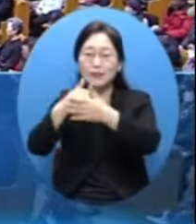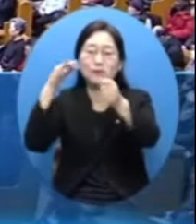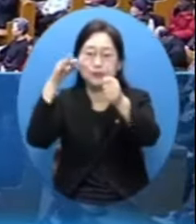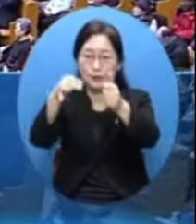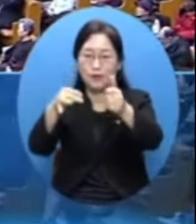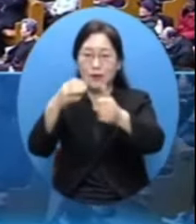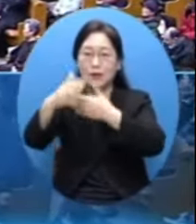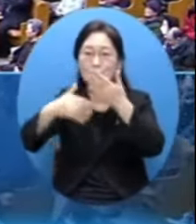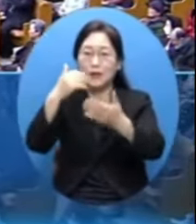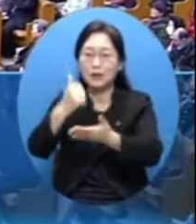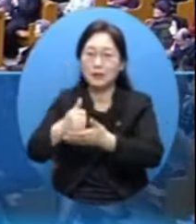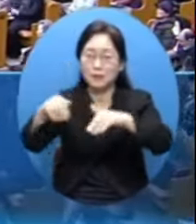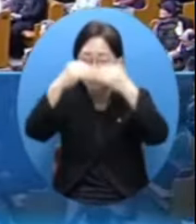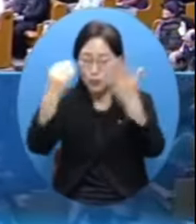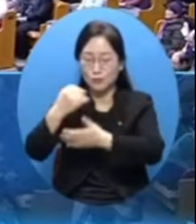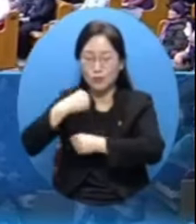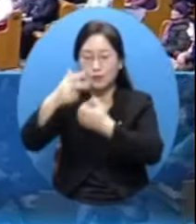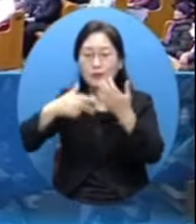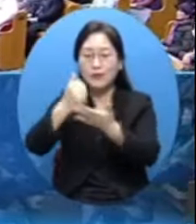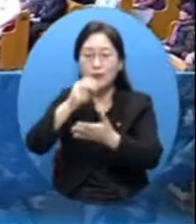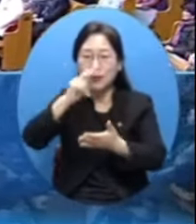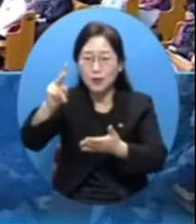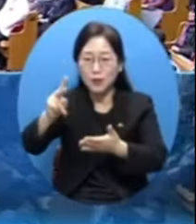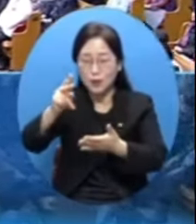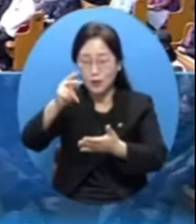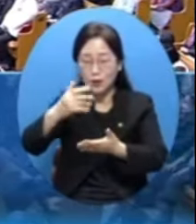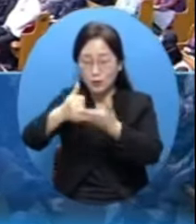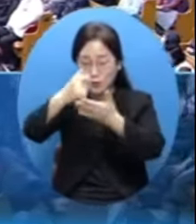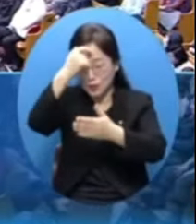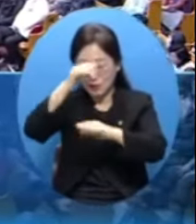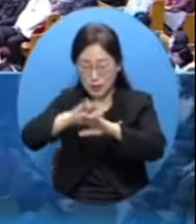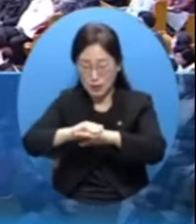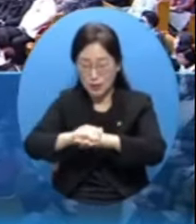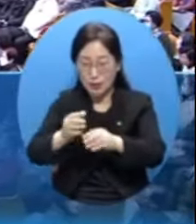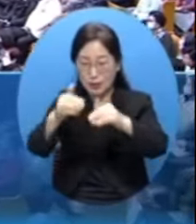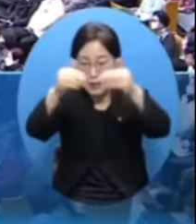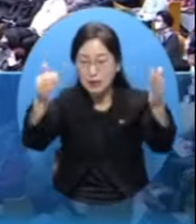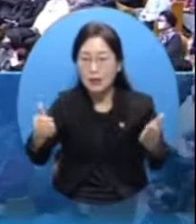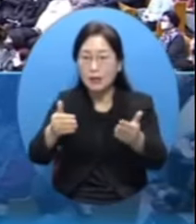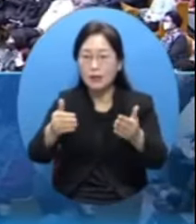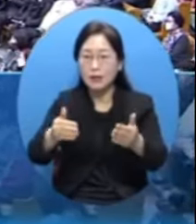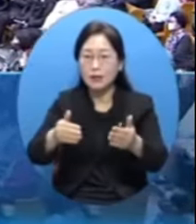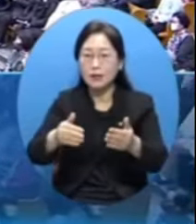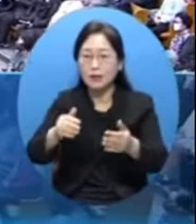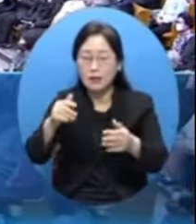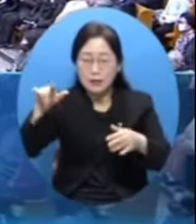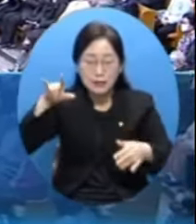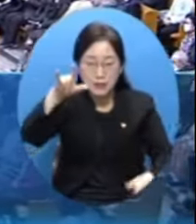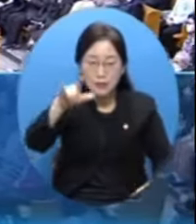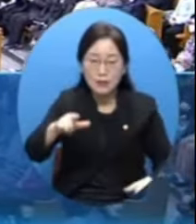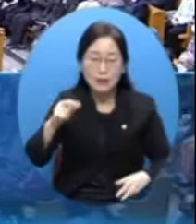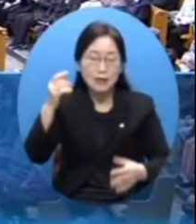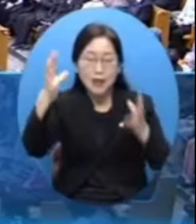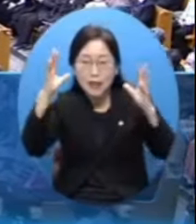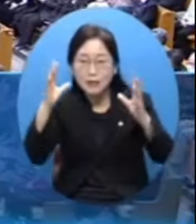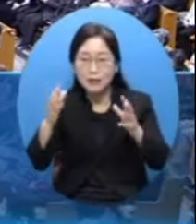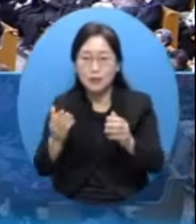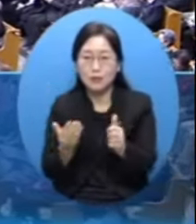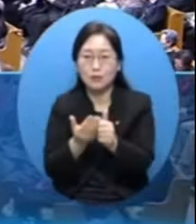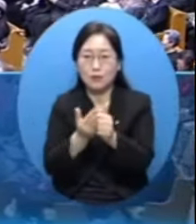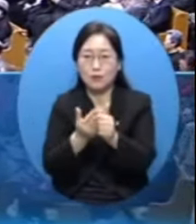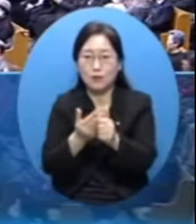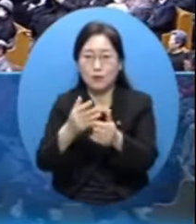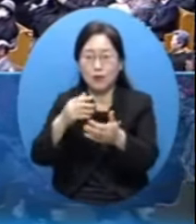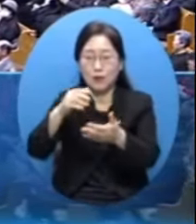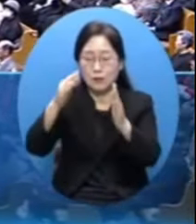하나님 만군의 야외여 주의 제단에서 참새도 제주벌었고 제비도 새끼들 보금자리를 얻었나이다. 주의 집에 사는 자들은